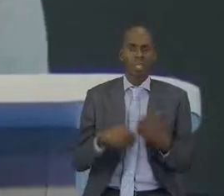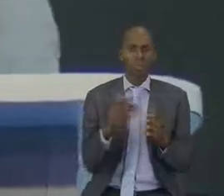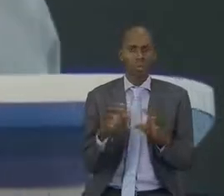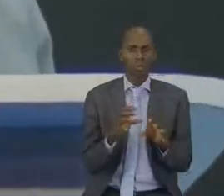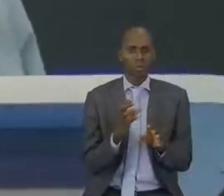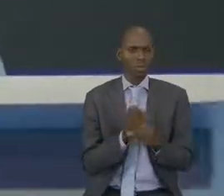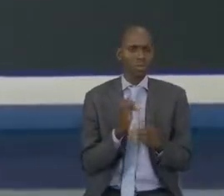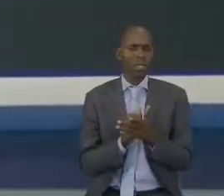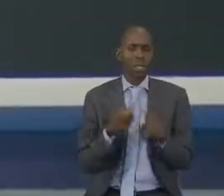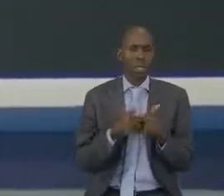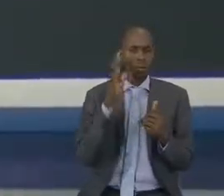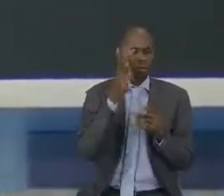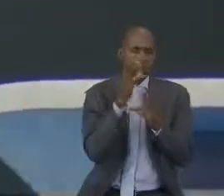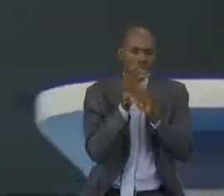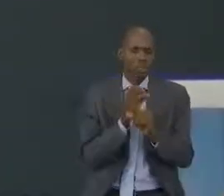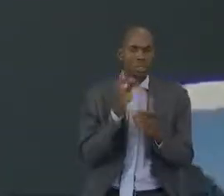Comment recevoir cela?